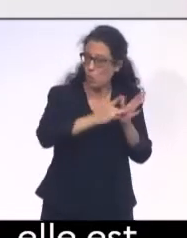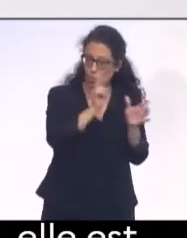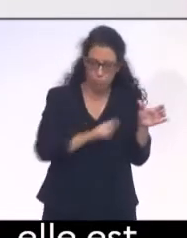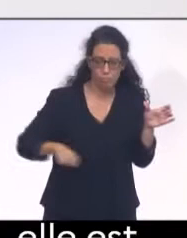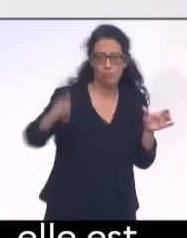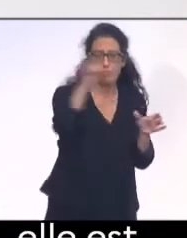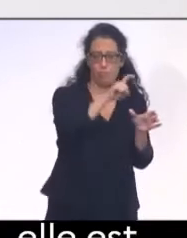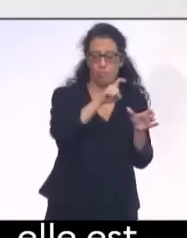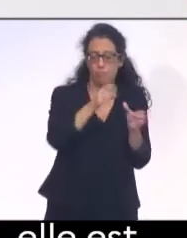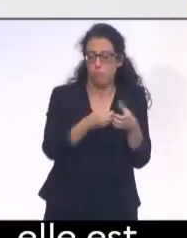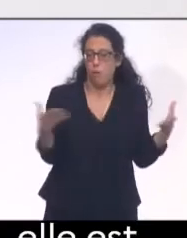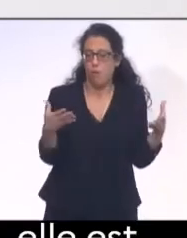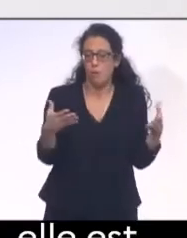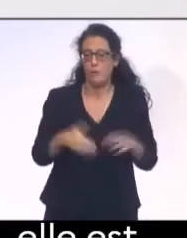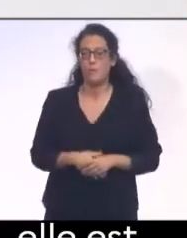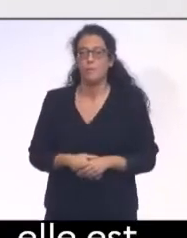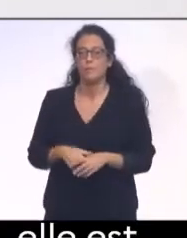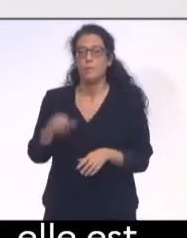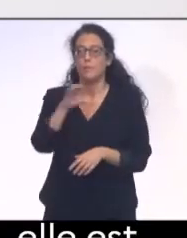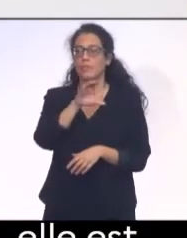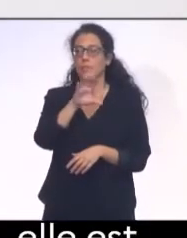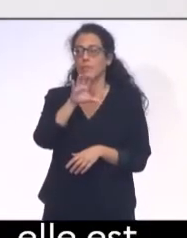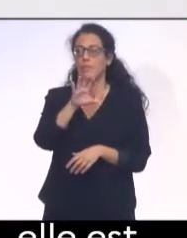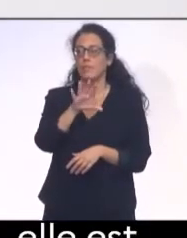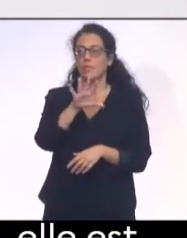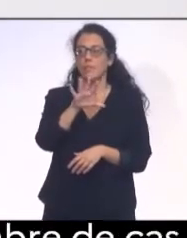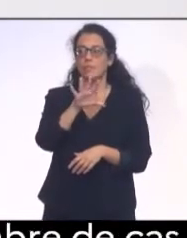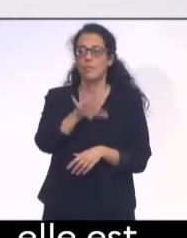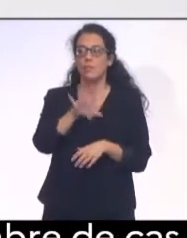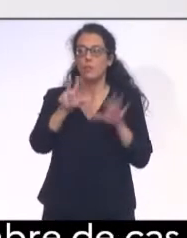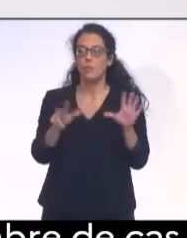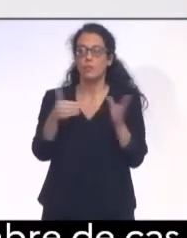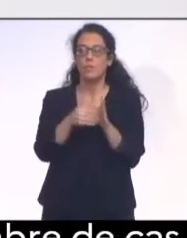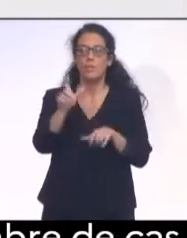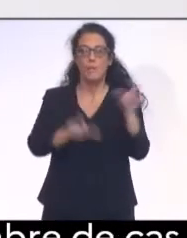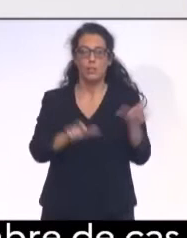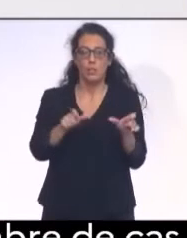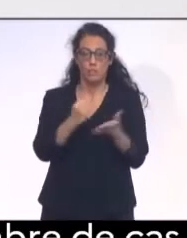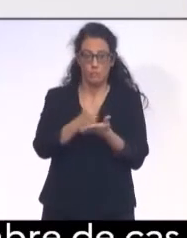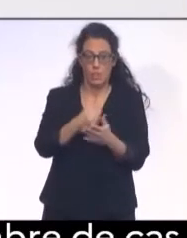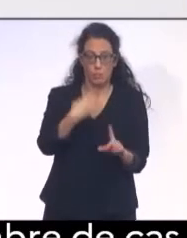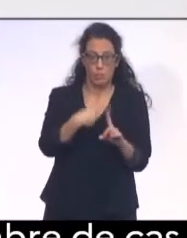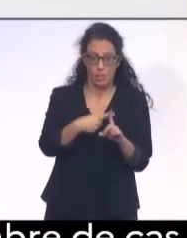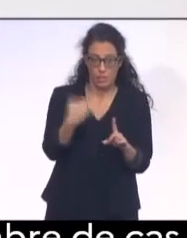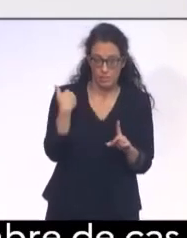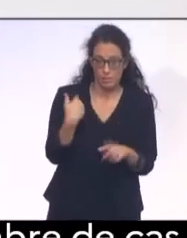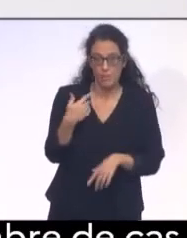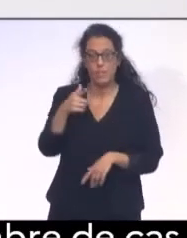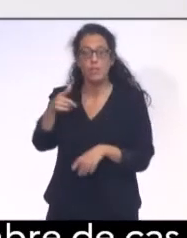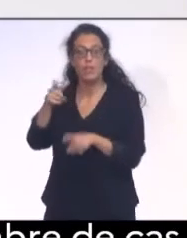58 046 personnes ont reçu un test positif mercredi 4 novembre. Sur 3 000 nouveaux malades accueillis dans notre système de